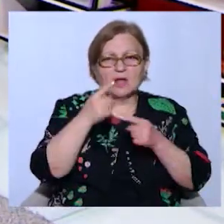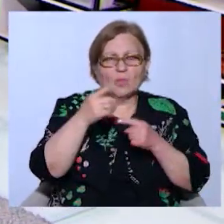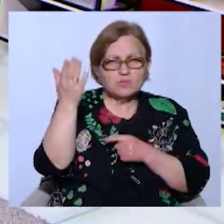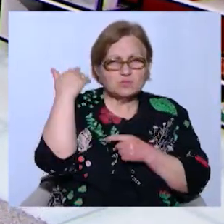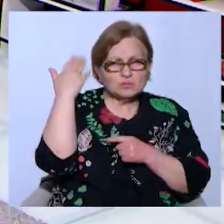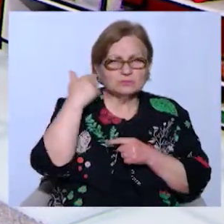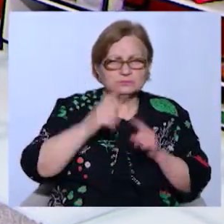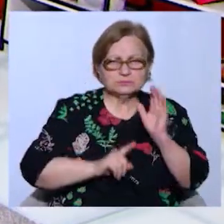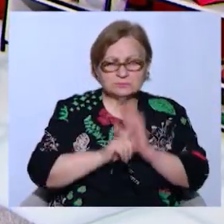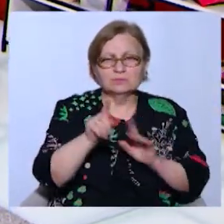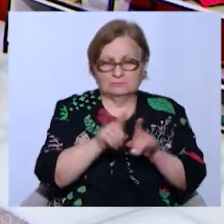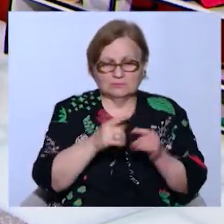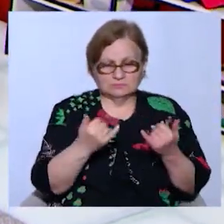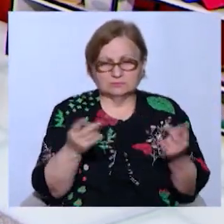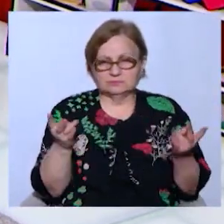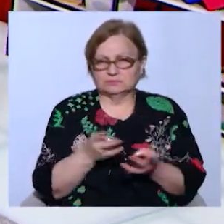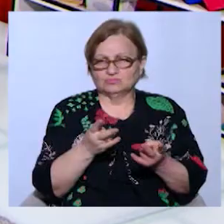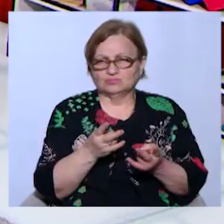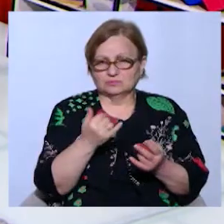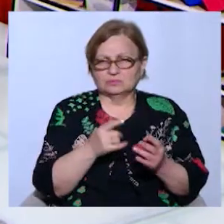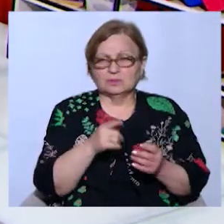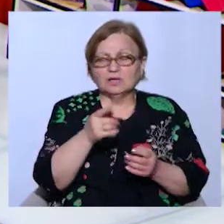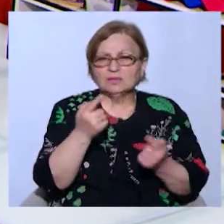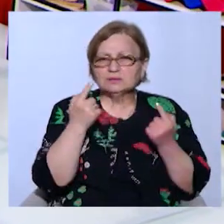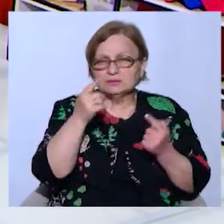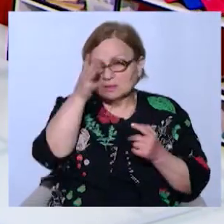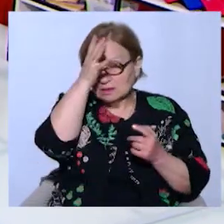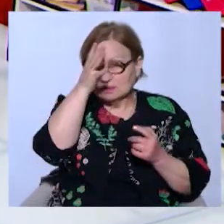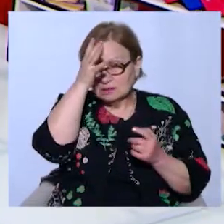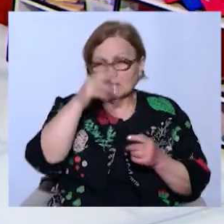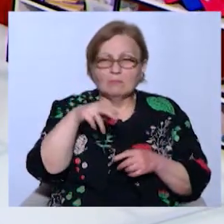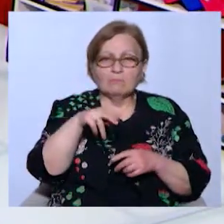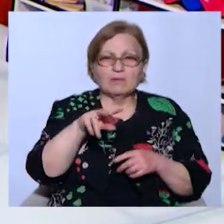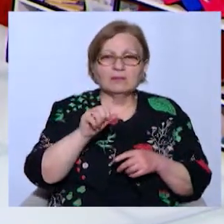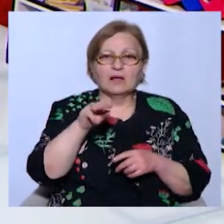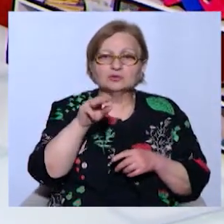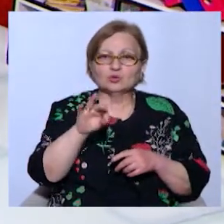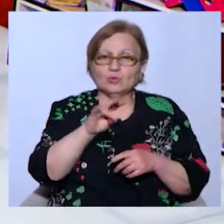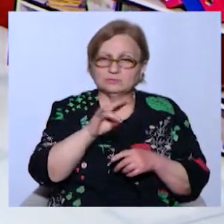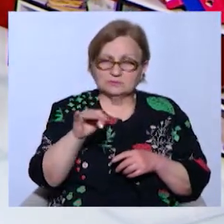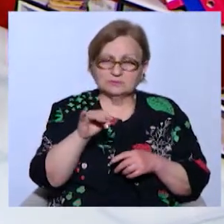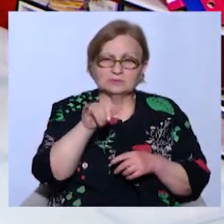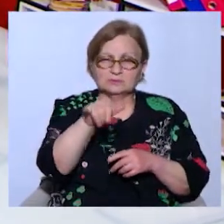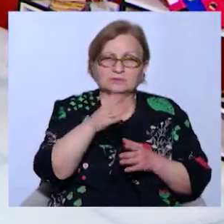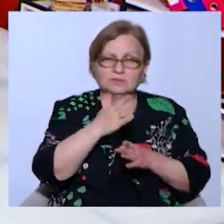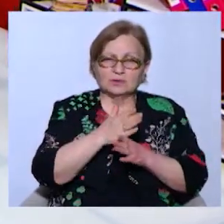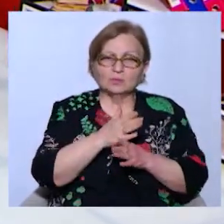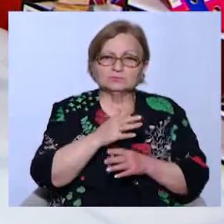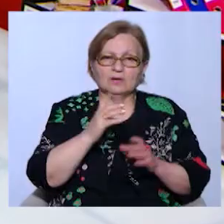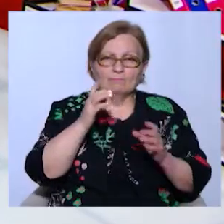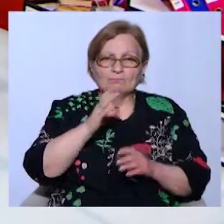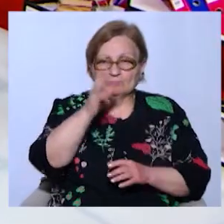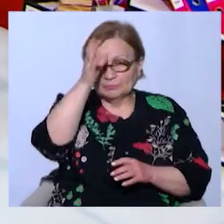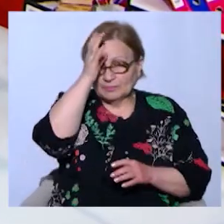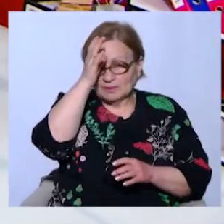წინ იყო. და გეტყვით, უდიდესი მოაზროვნე პლატონი, რომელსაც ჰქონდა აკადემია,